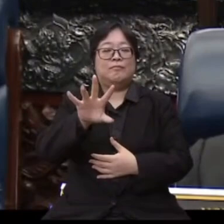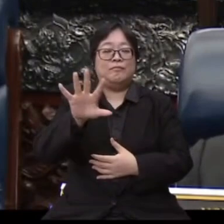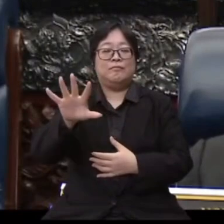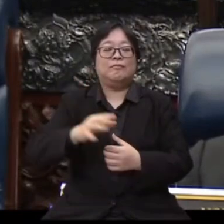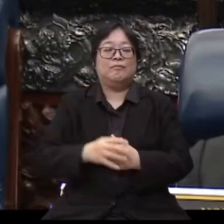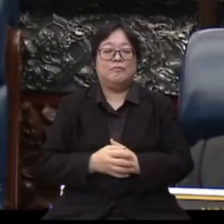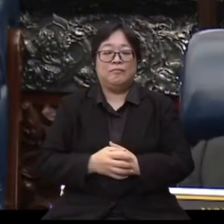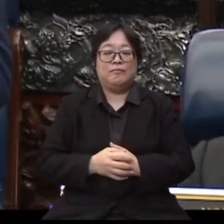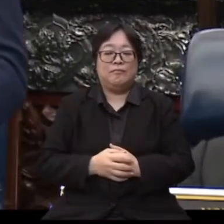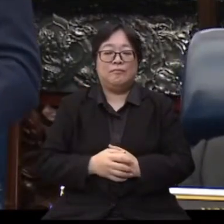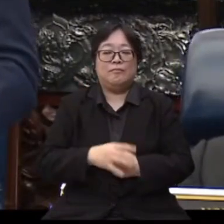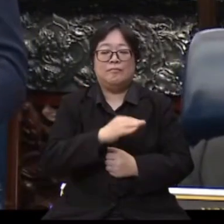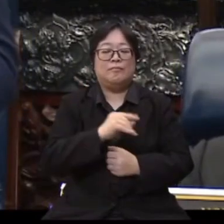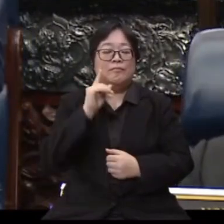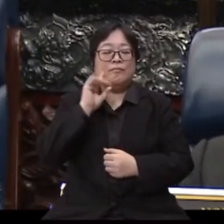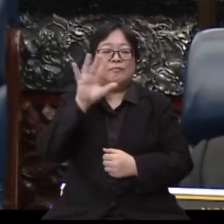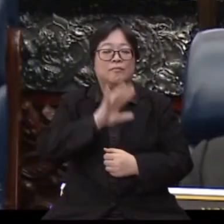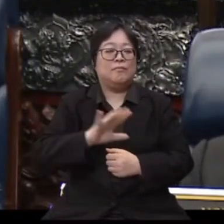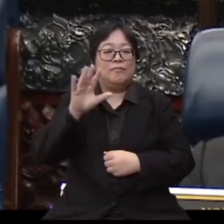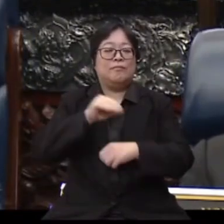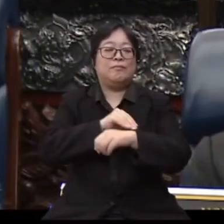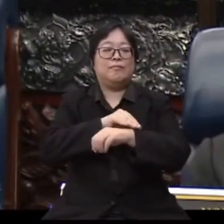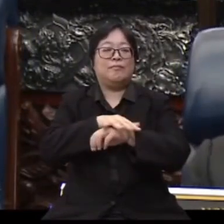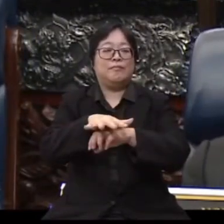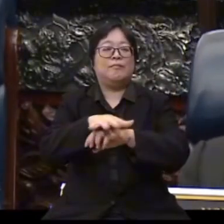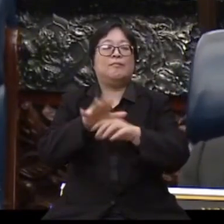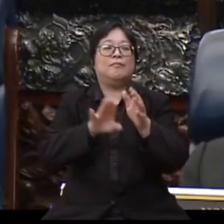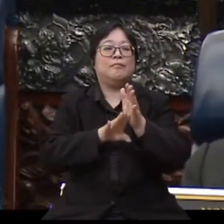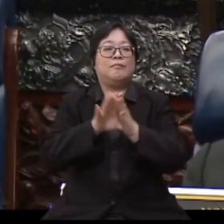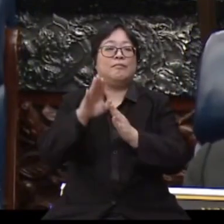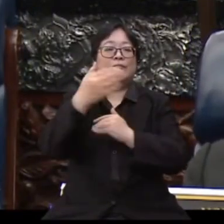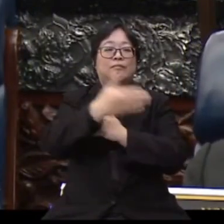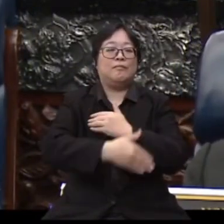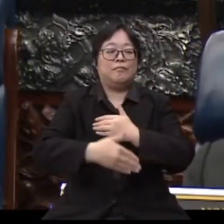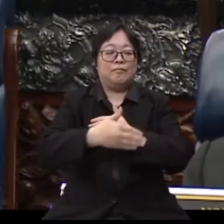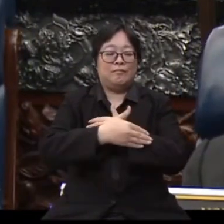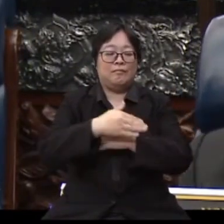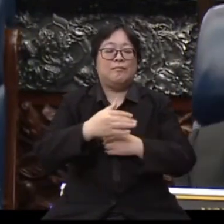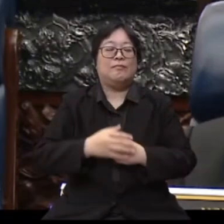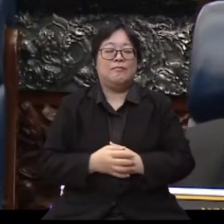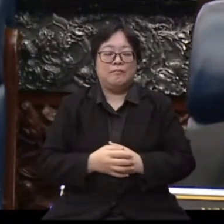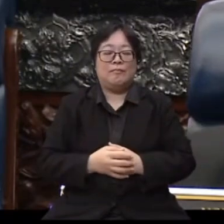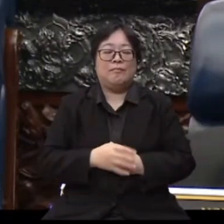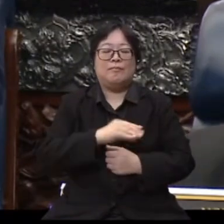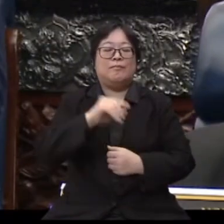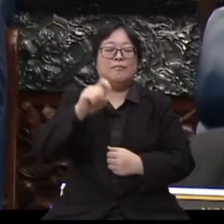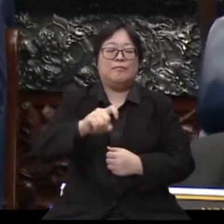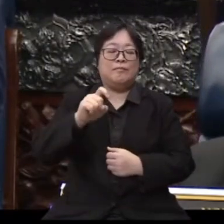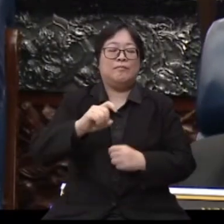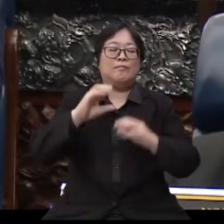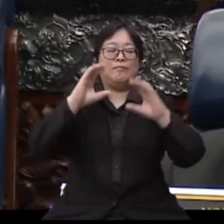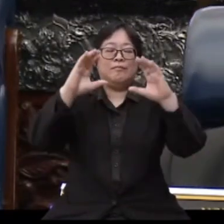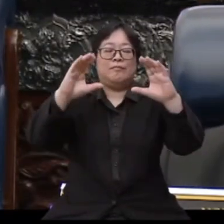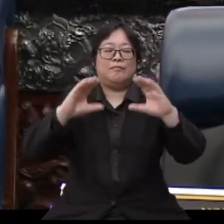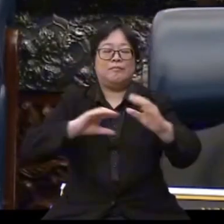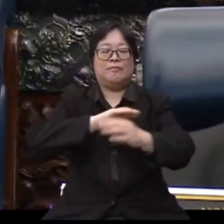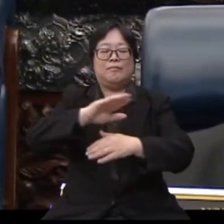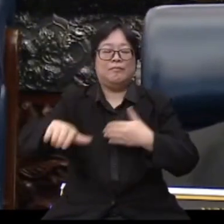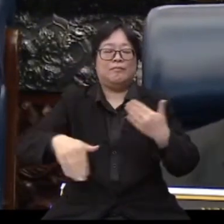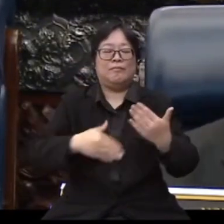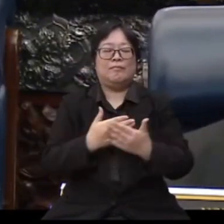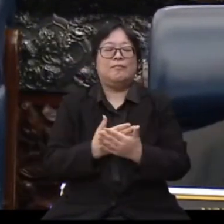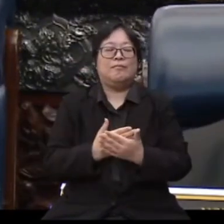2025 dan dijangka memberi kesan kepada pertumbuhan negara serta memerlukan pendekatan